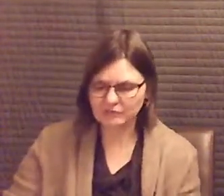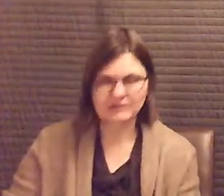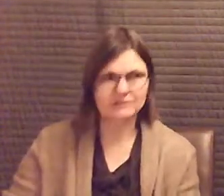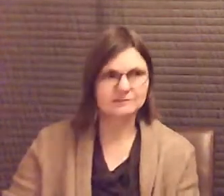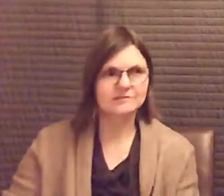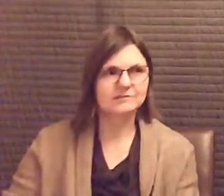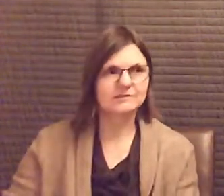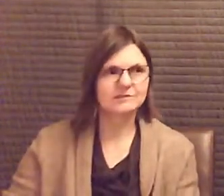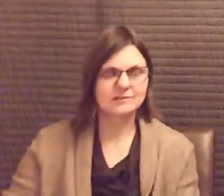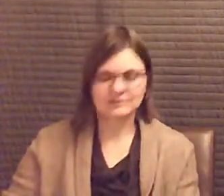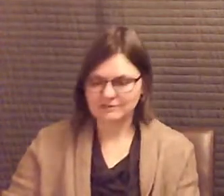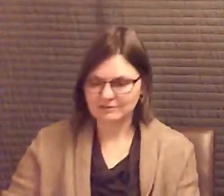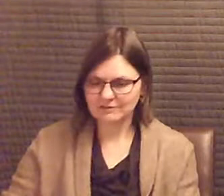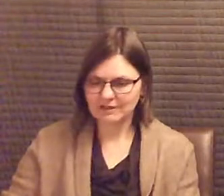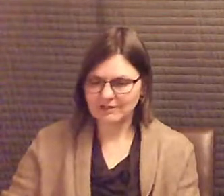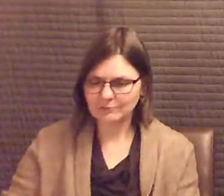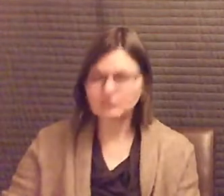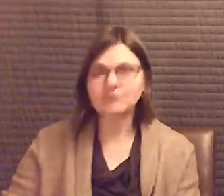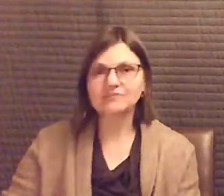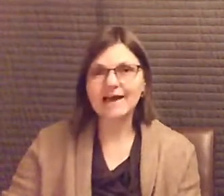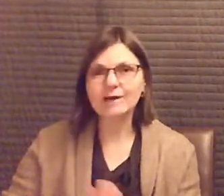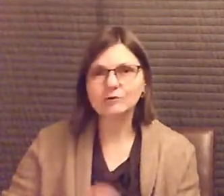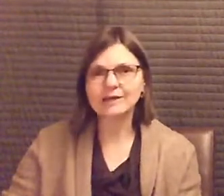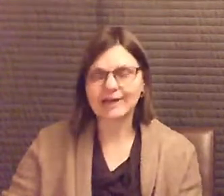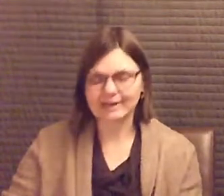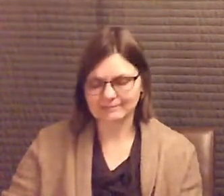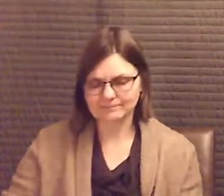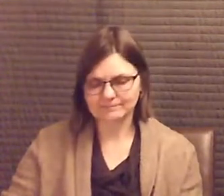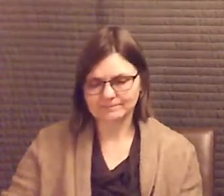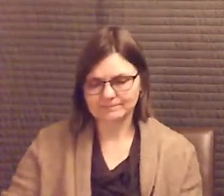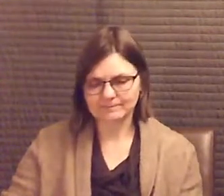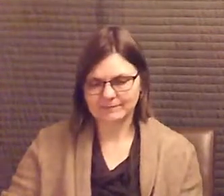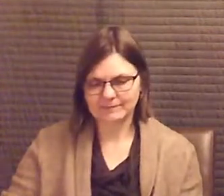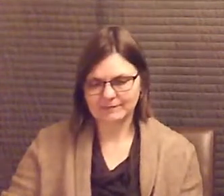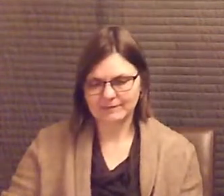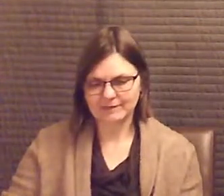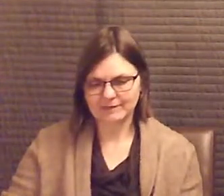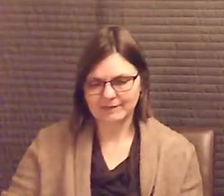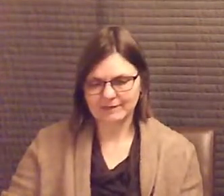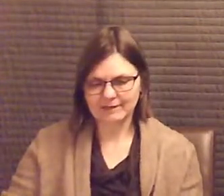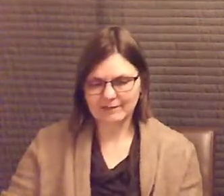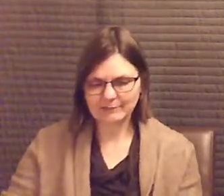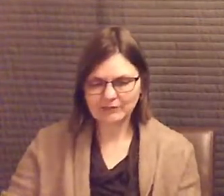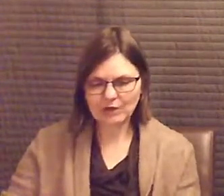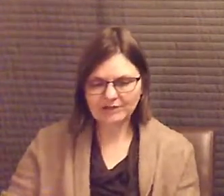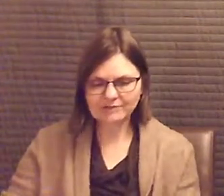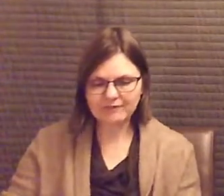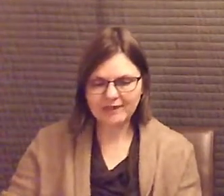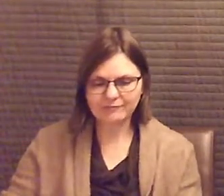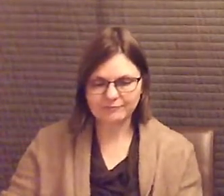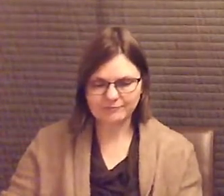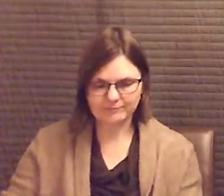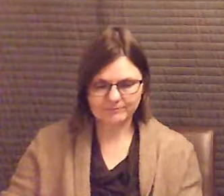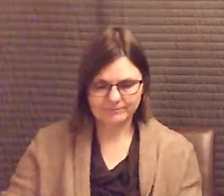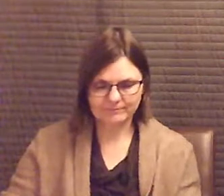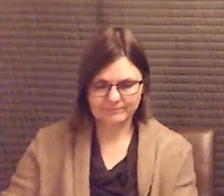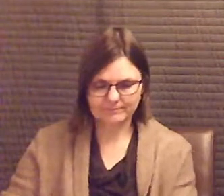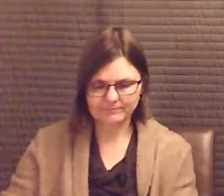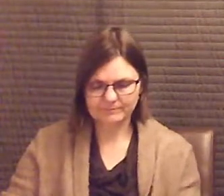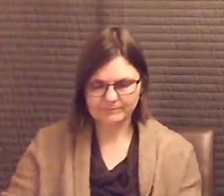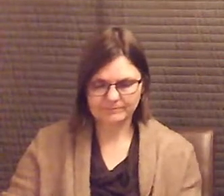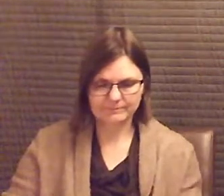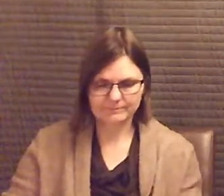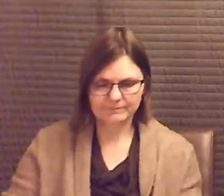horen we niet meer niet zo doe ik het in twee gingen moeten we vandaag goed naar kijken john john de vijf ik mijn johannes 5